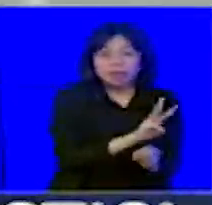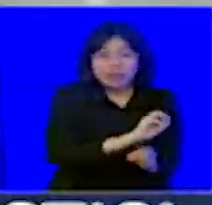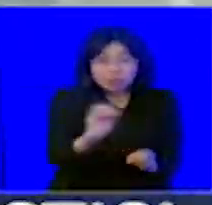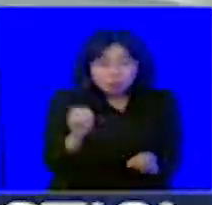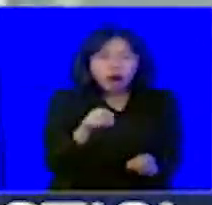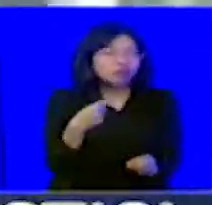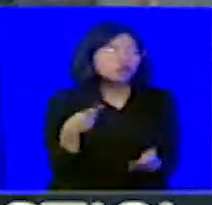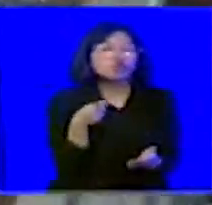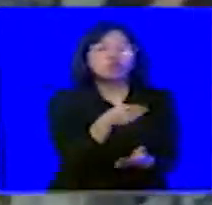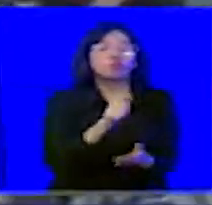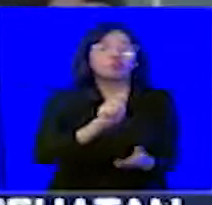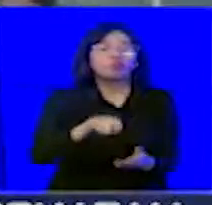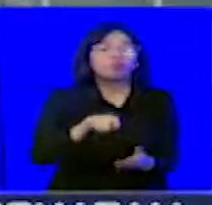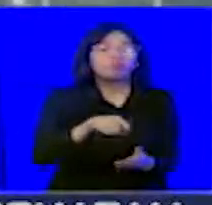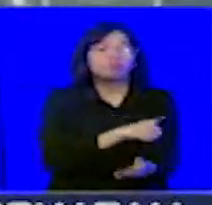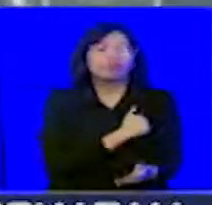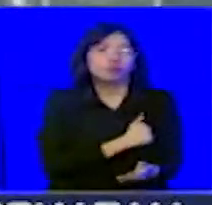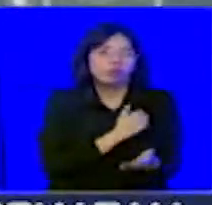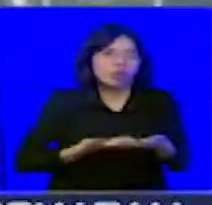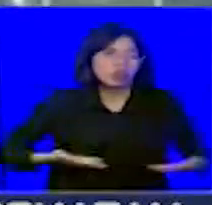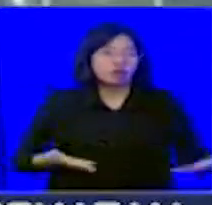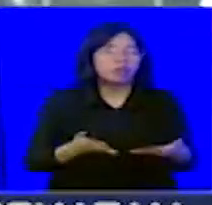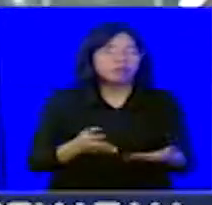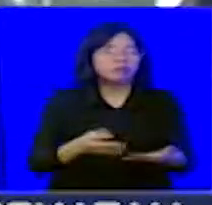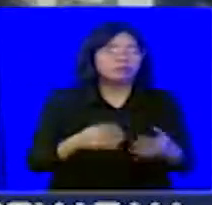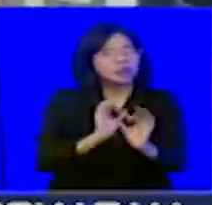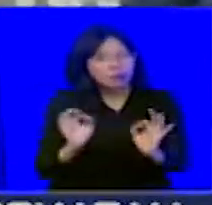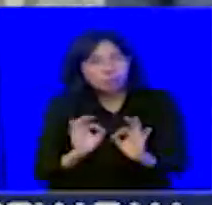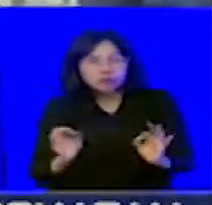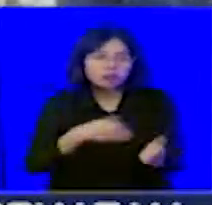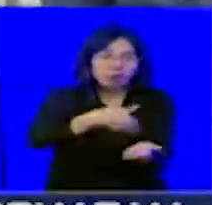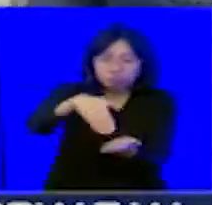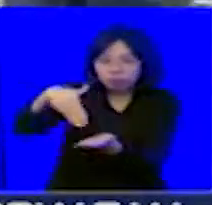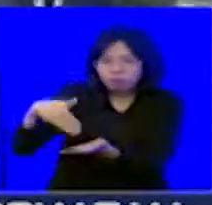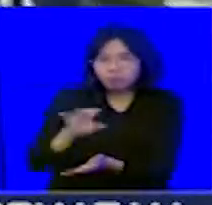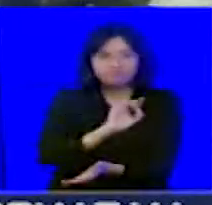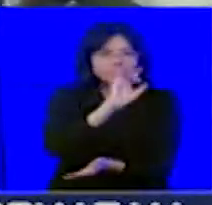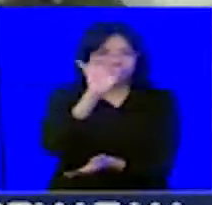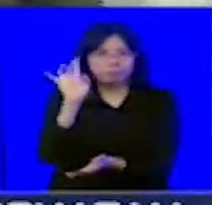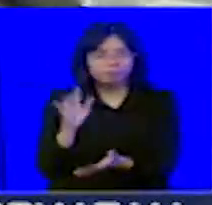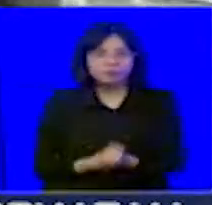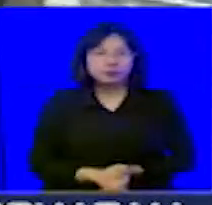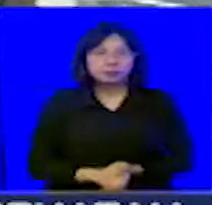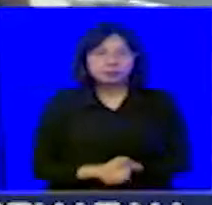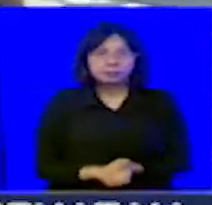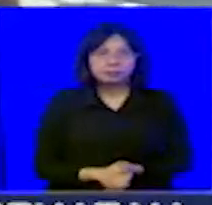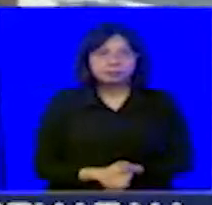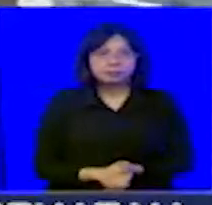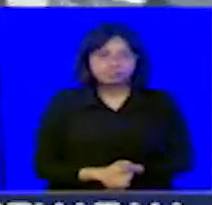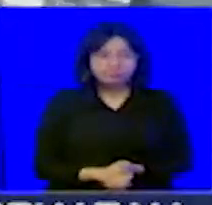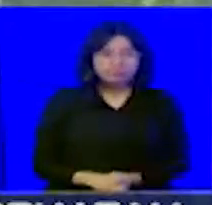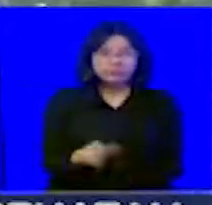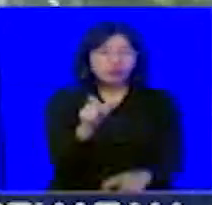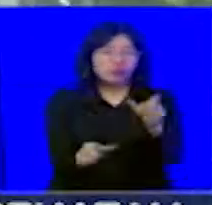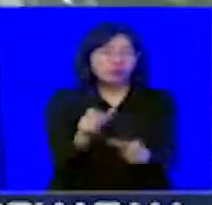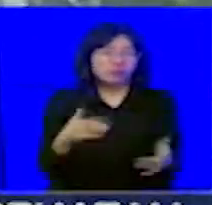sanksi sosial dan juga sanksi administrasi. Sebagai upaya untuk mempercepat adanya penindakan terhadap pelanggar protokol